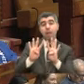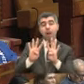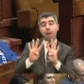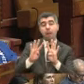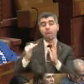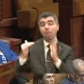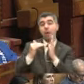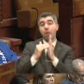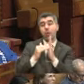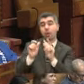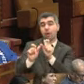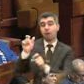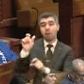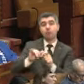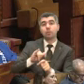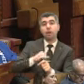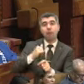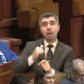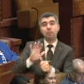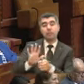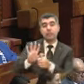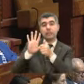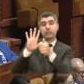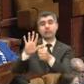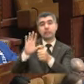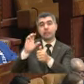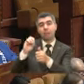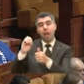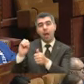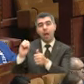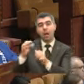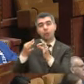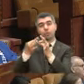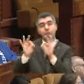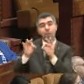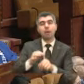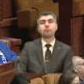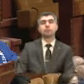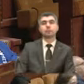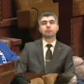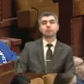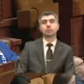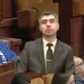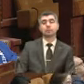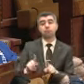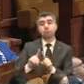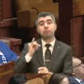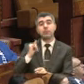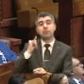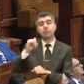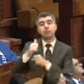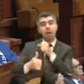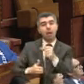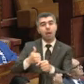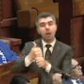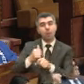كيترددوا على ما يناهز 600 دار الشباب. ومع ذلك فأعتقد أن كل سنة وزارة الشباب